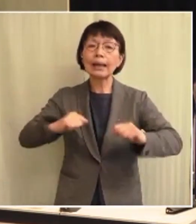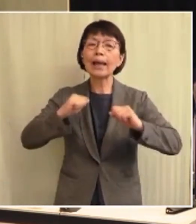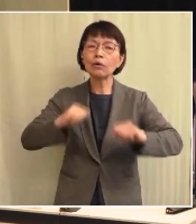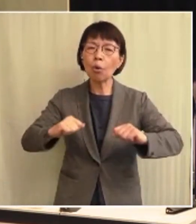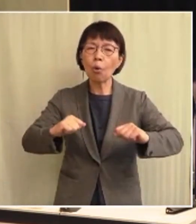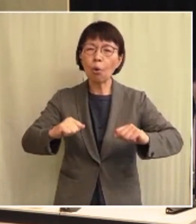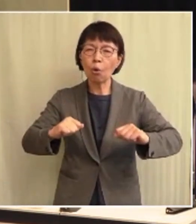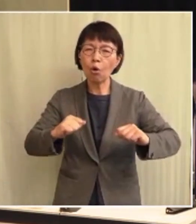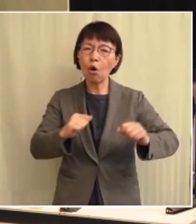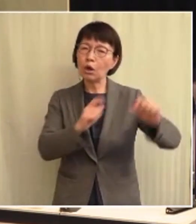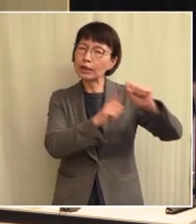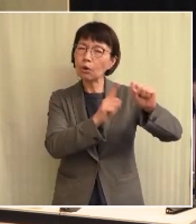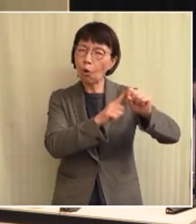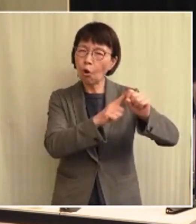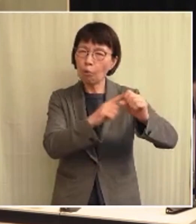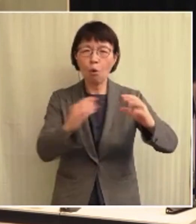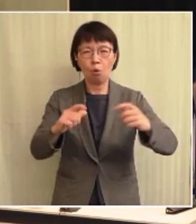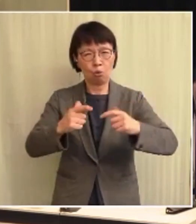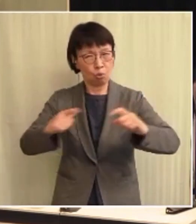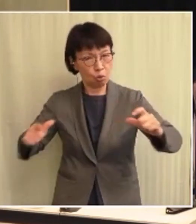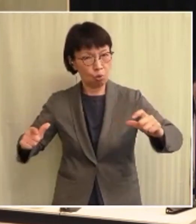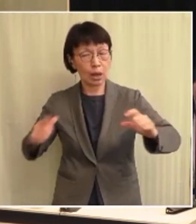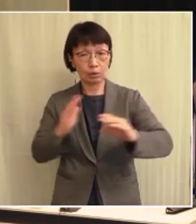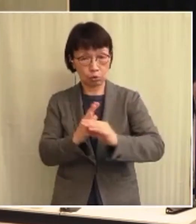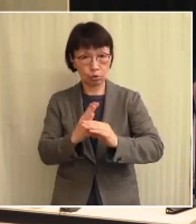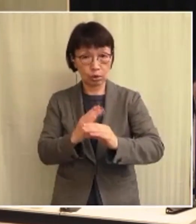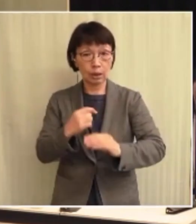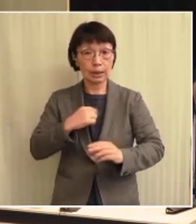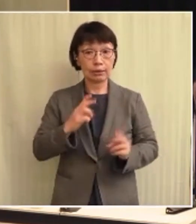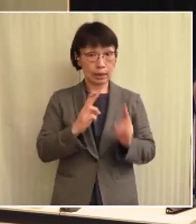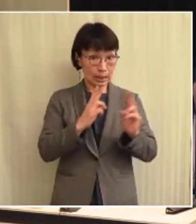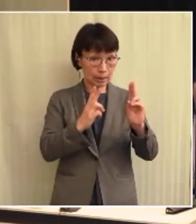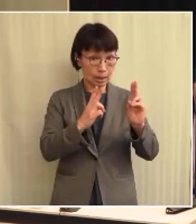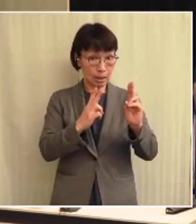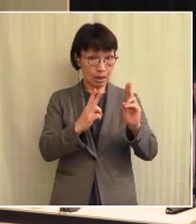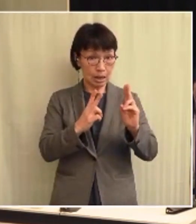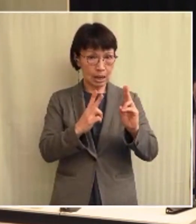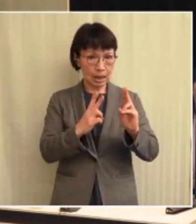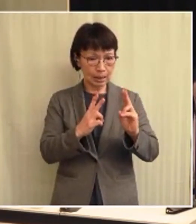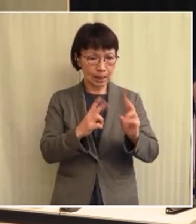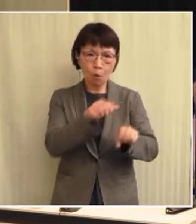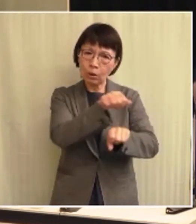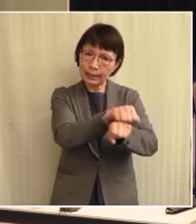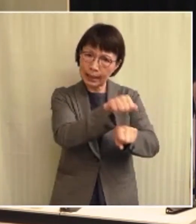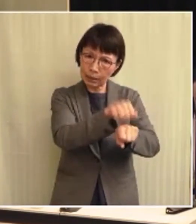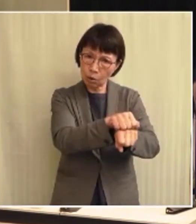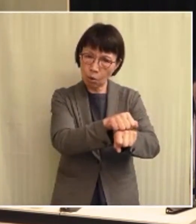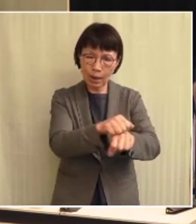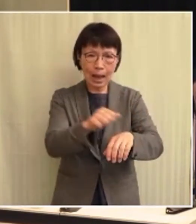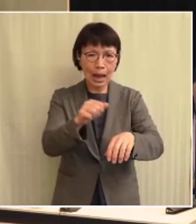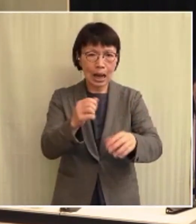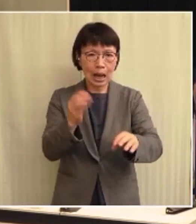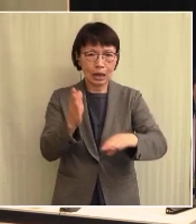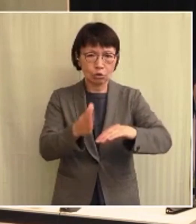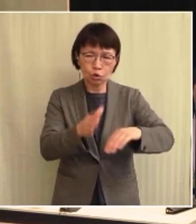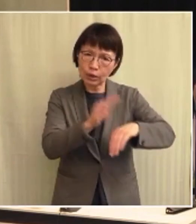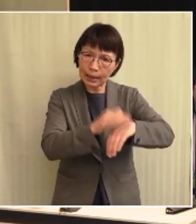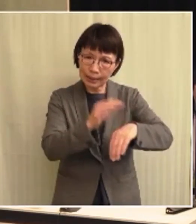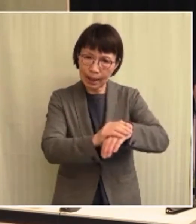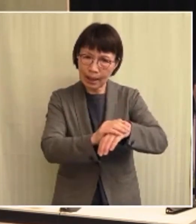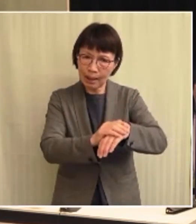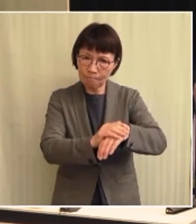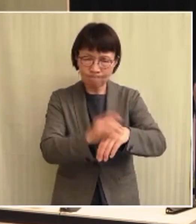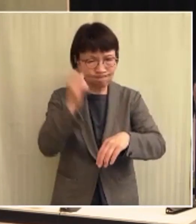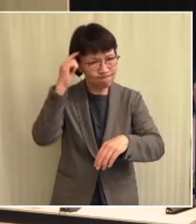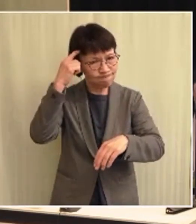には非常に高まっているという流れの中で、当社でも原料や製法にこだわった惣菜、あるいはベーカリー商品